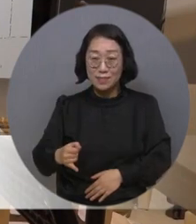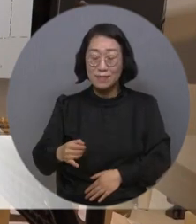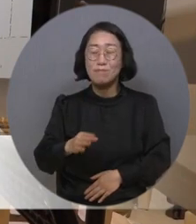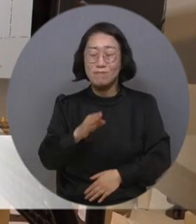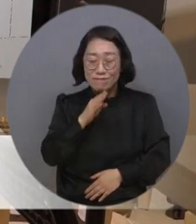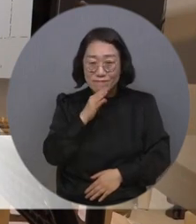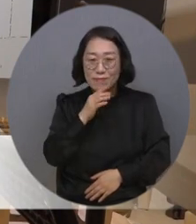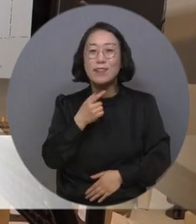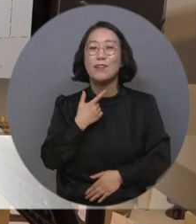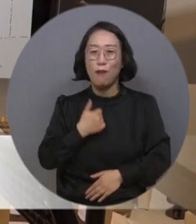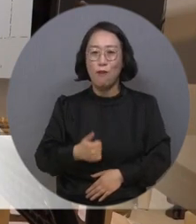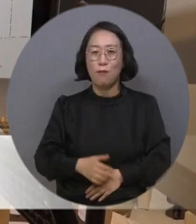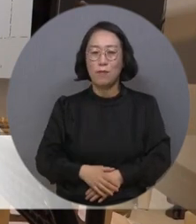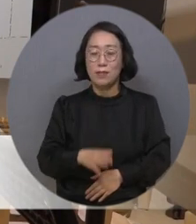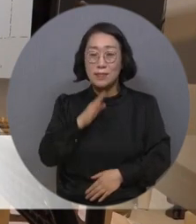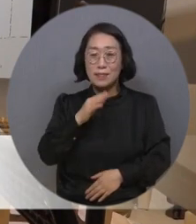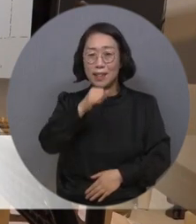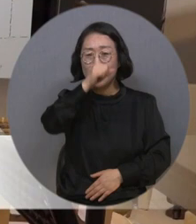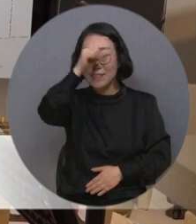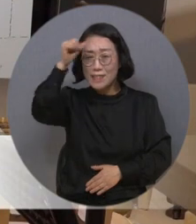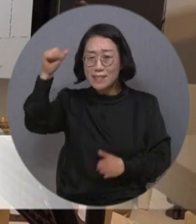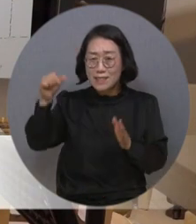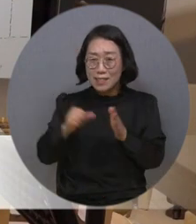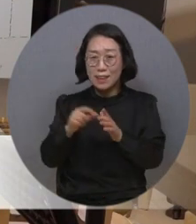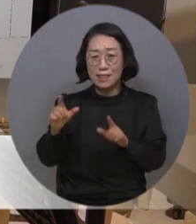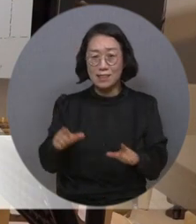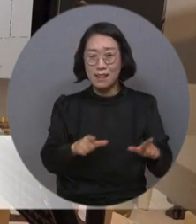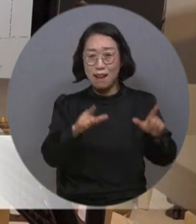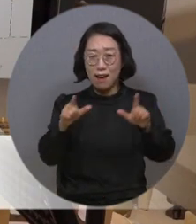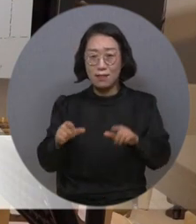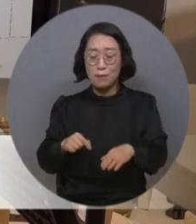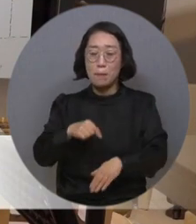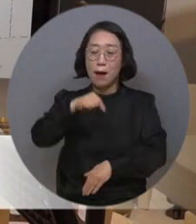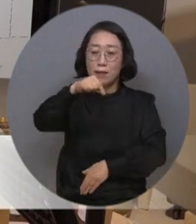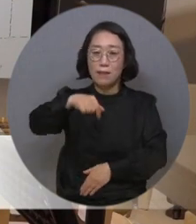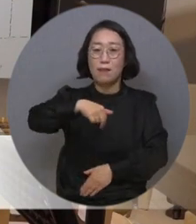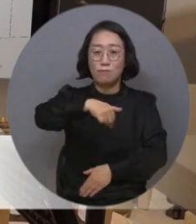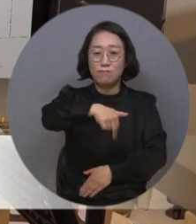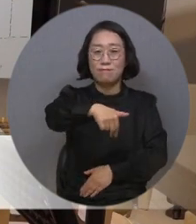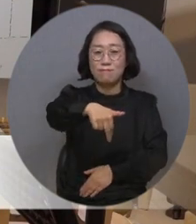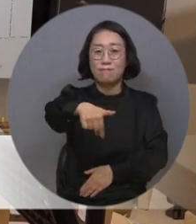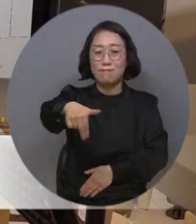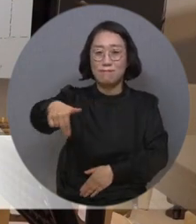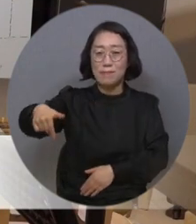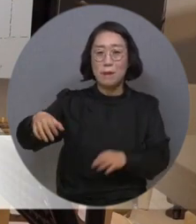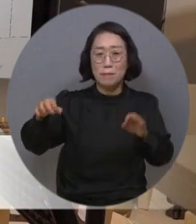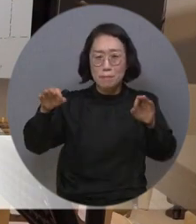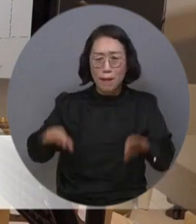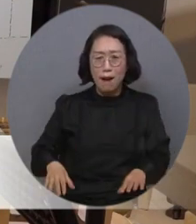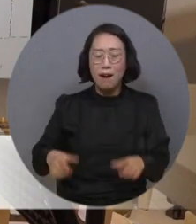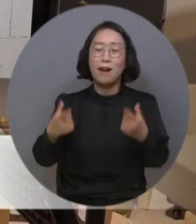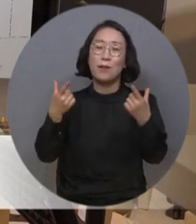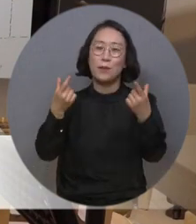결국은 인생은 그냥 한번 산책하러 나온 거 같아 그래서